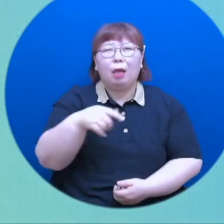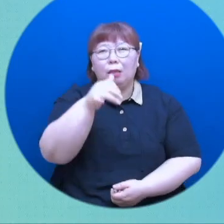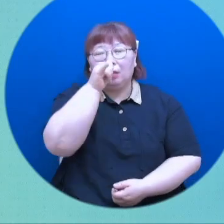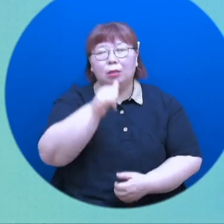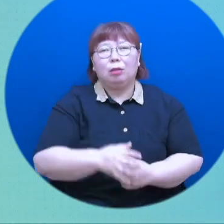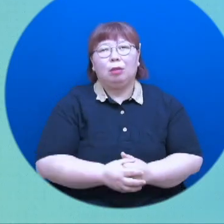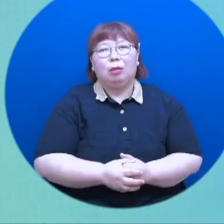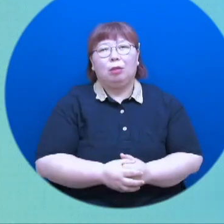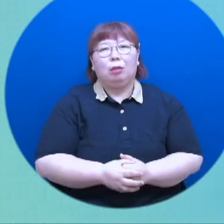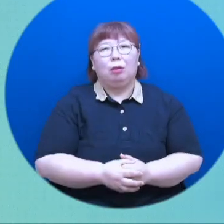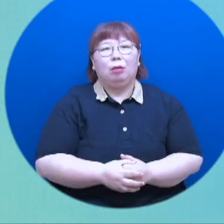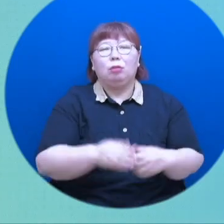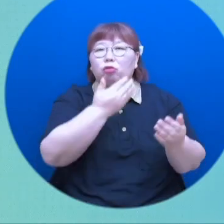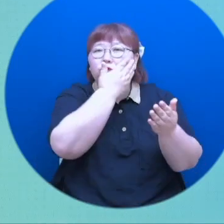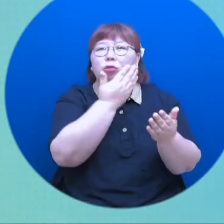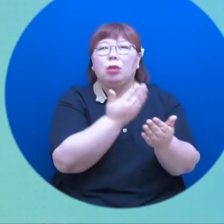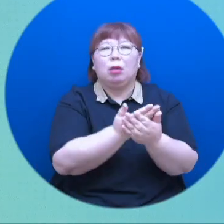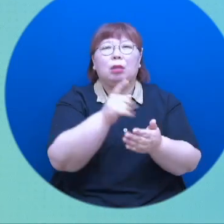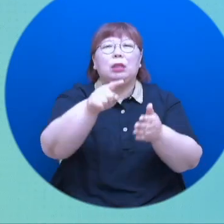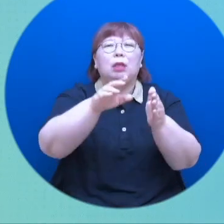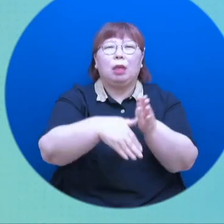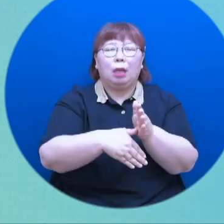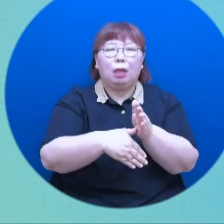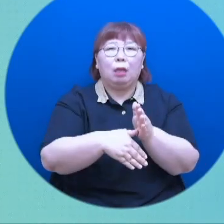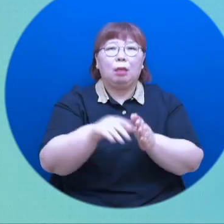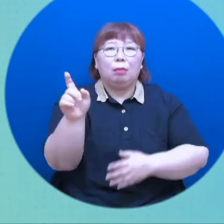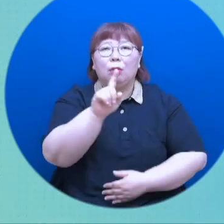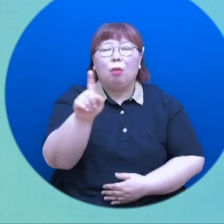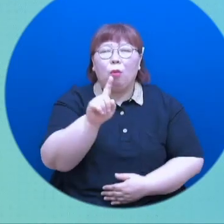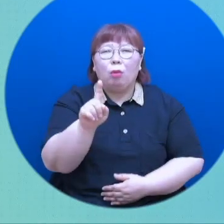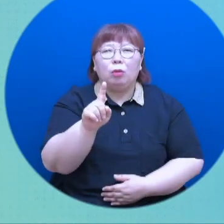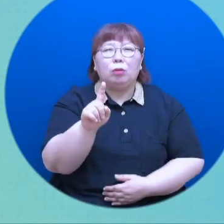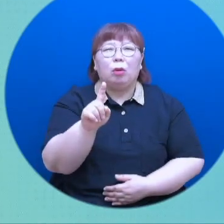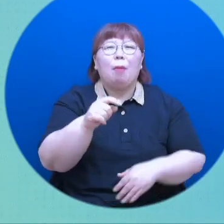있습니다. 중요한 것은 그때 어떤